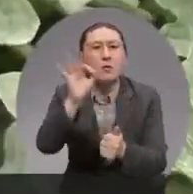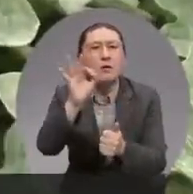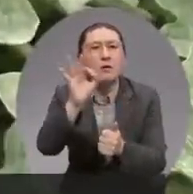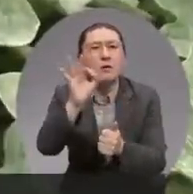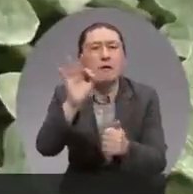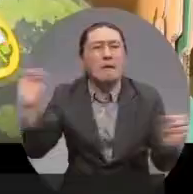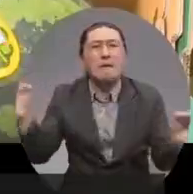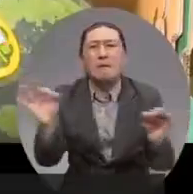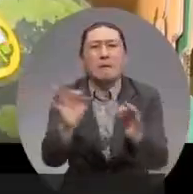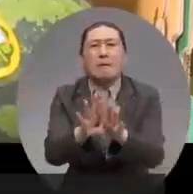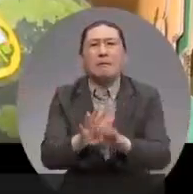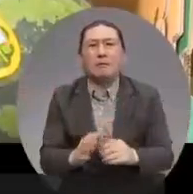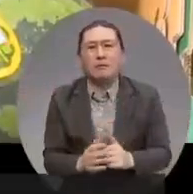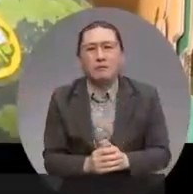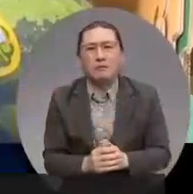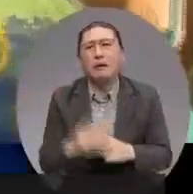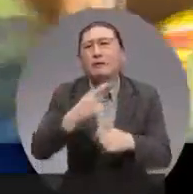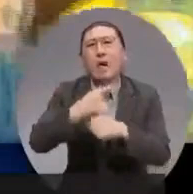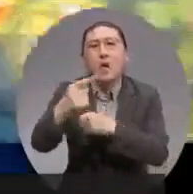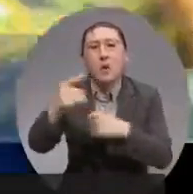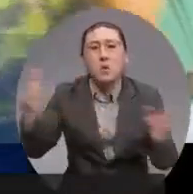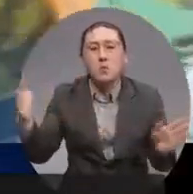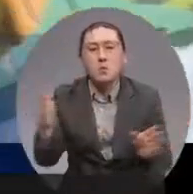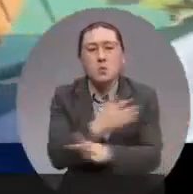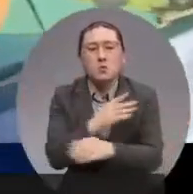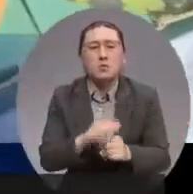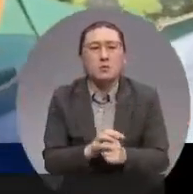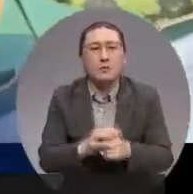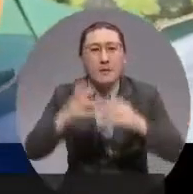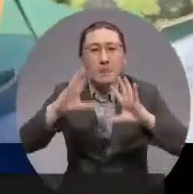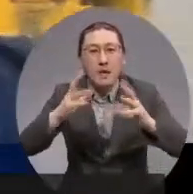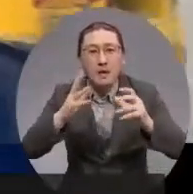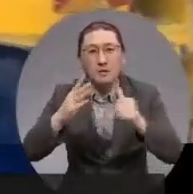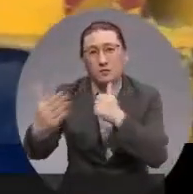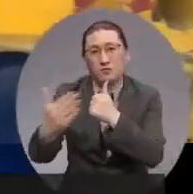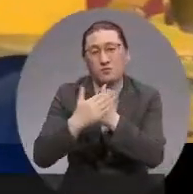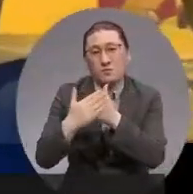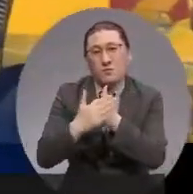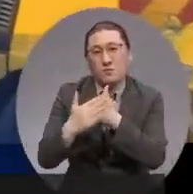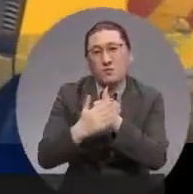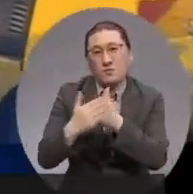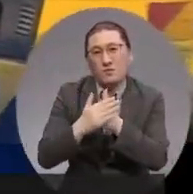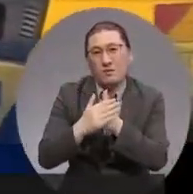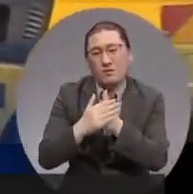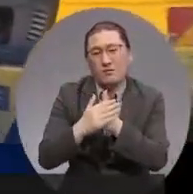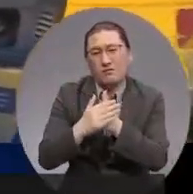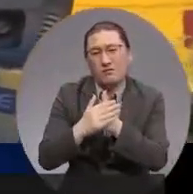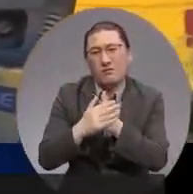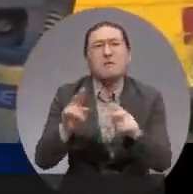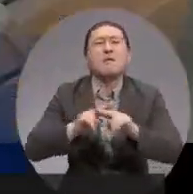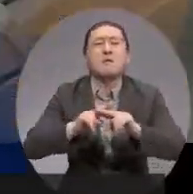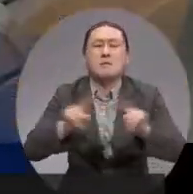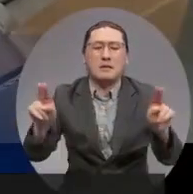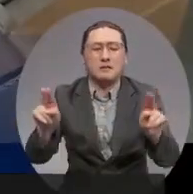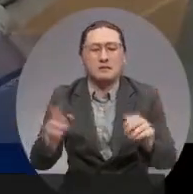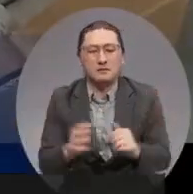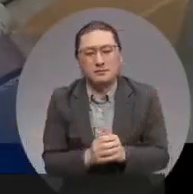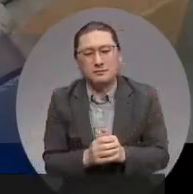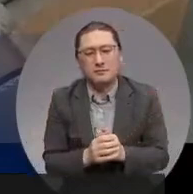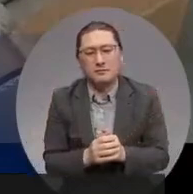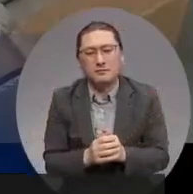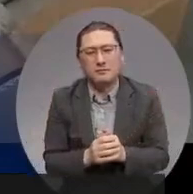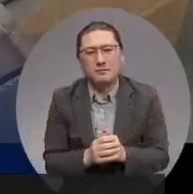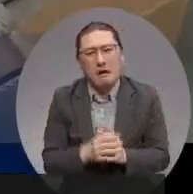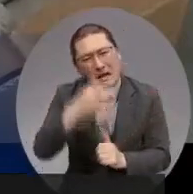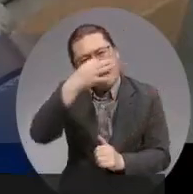때문입니다 내년부터는 구피로 지원되던 수출물류비가 폐지가 돼서 그 수출론가들의 상당한